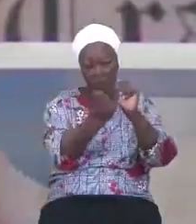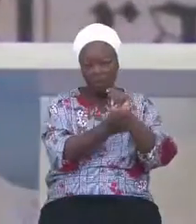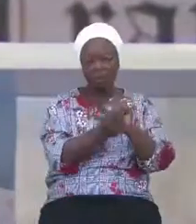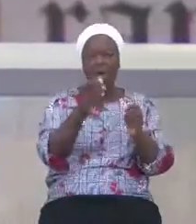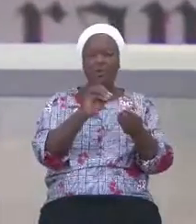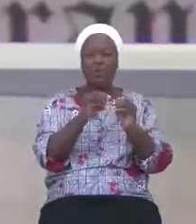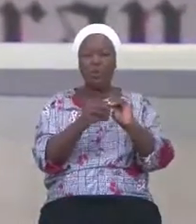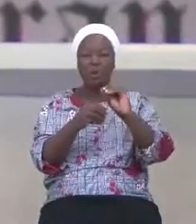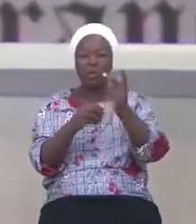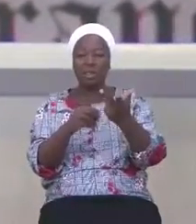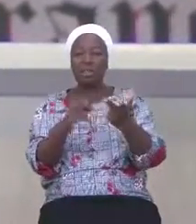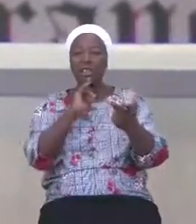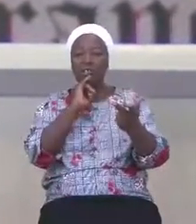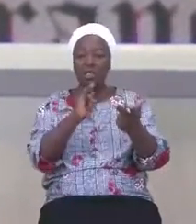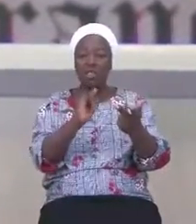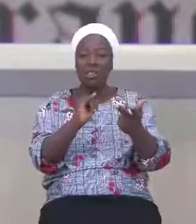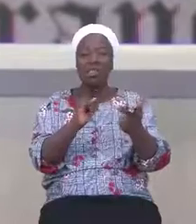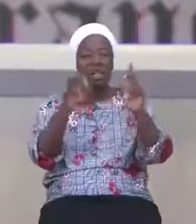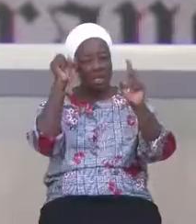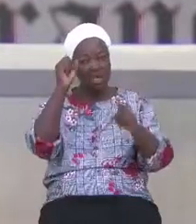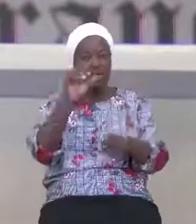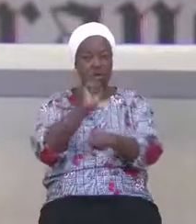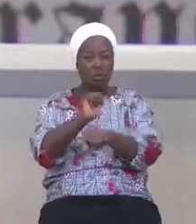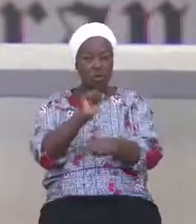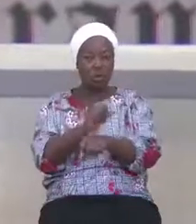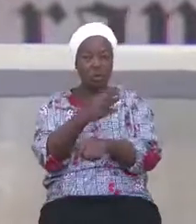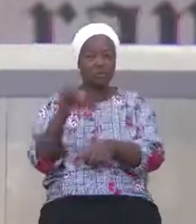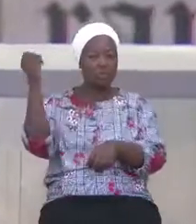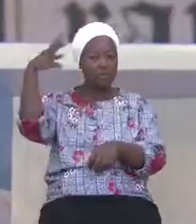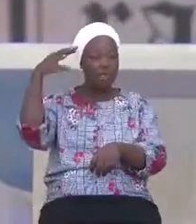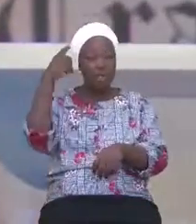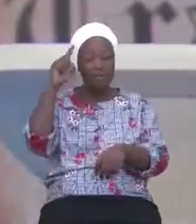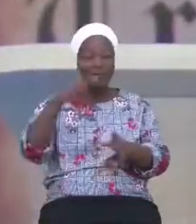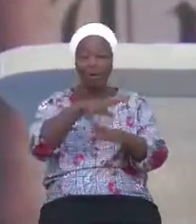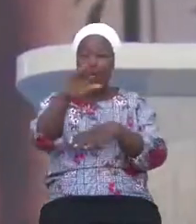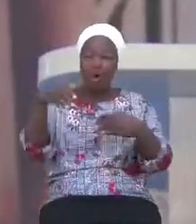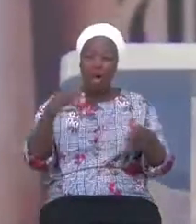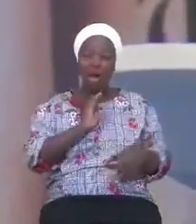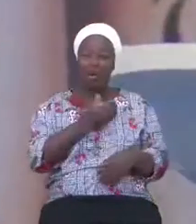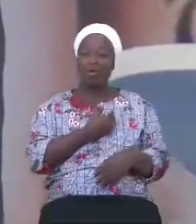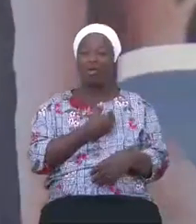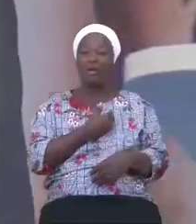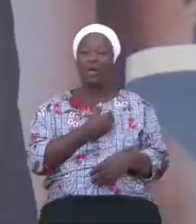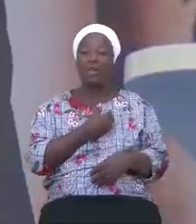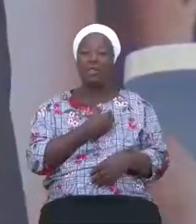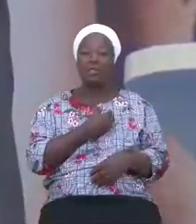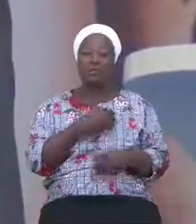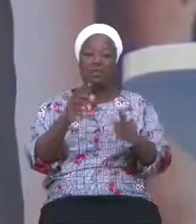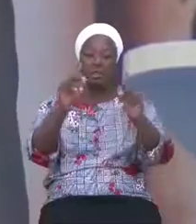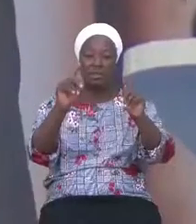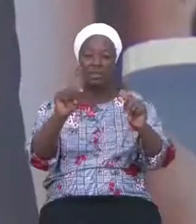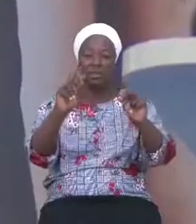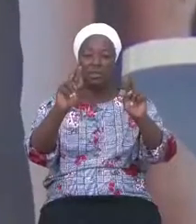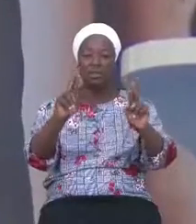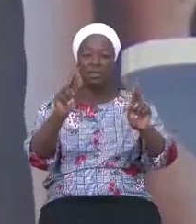troisièmement, sa mission de grâce pour notre transfusion. Le